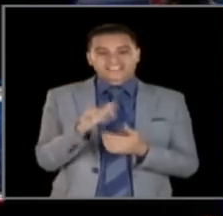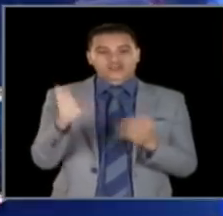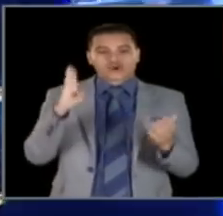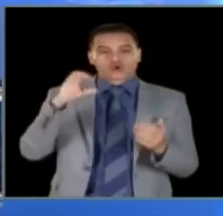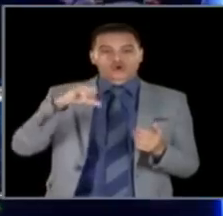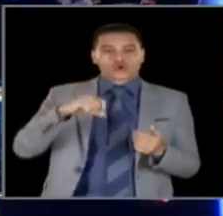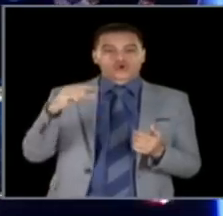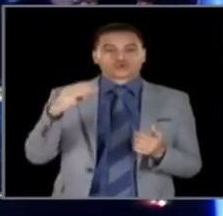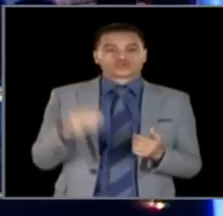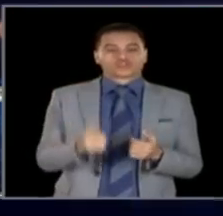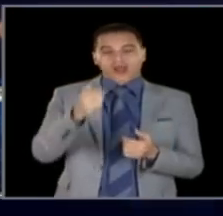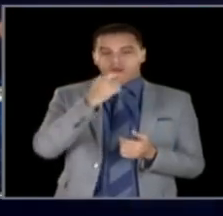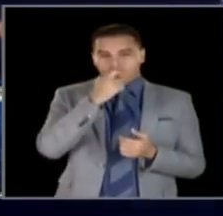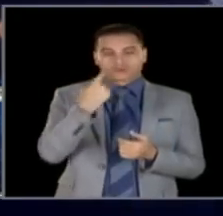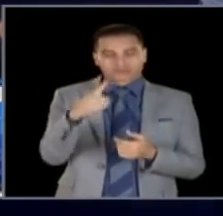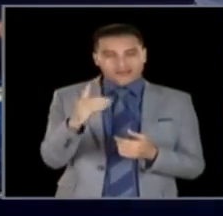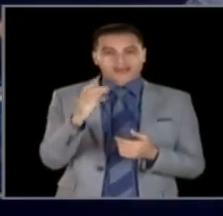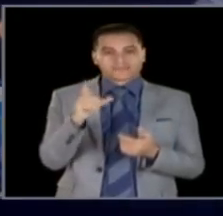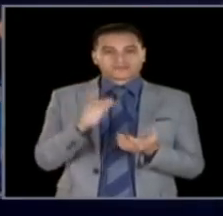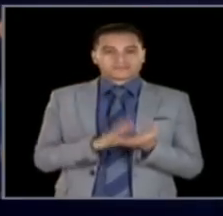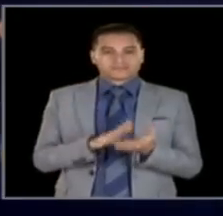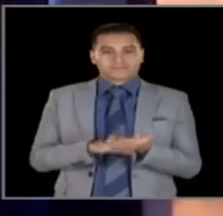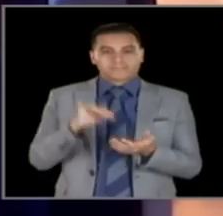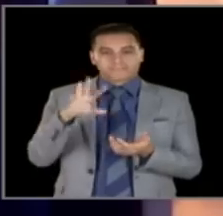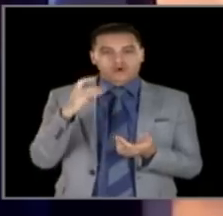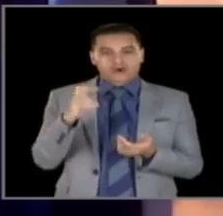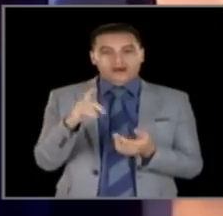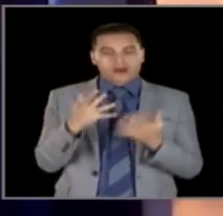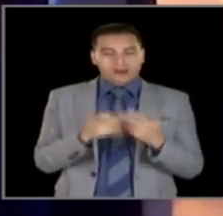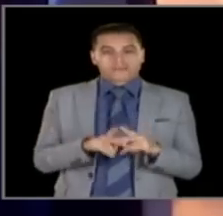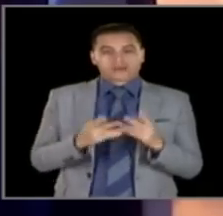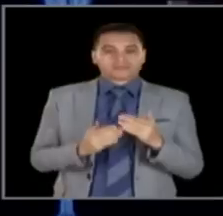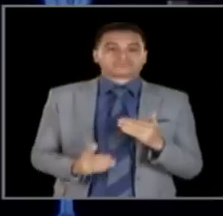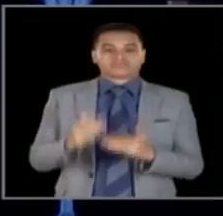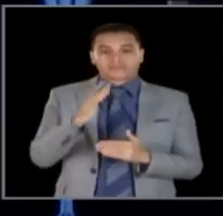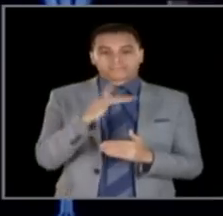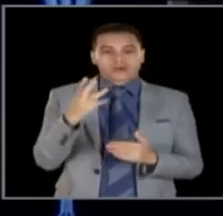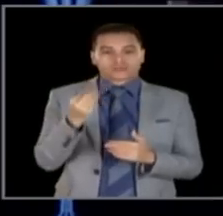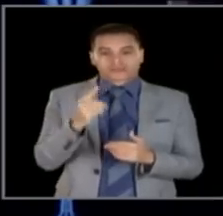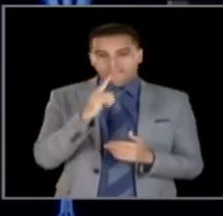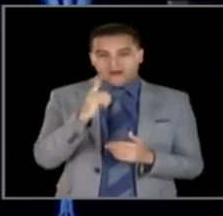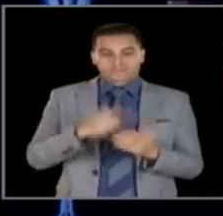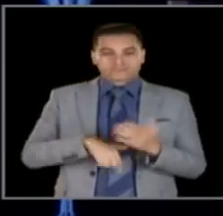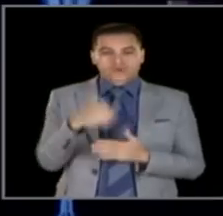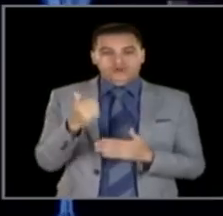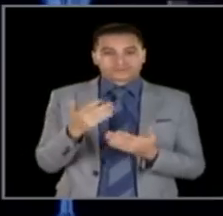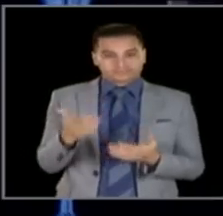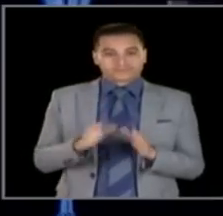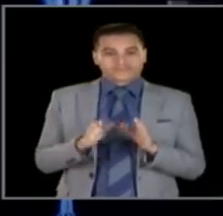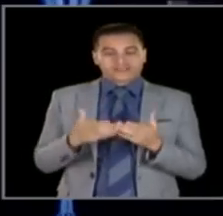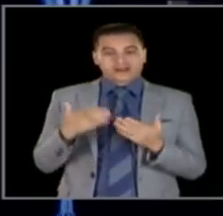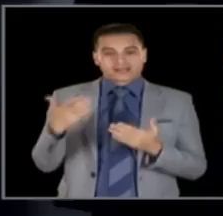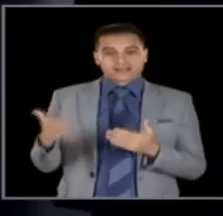كوفي كوتشا هي الإجابة الصحيحة، برافو عليك يا موجة. غيرت النتيجة وحسمت اللقاء.